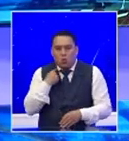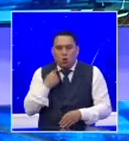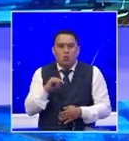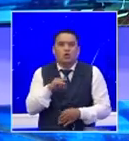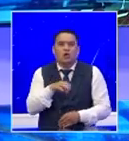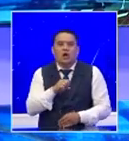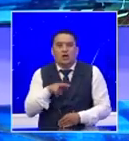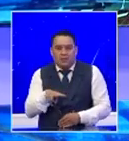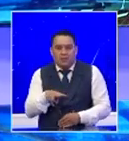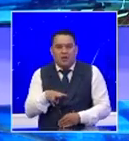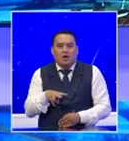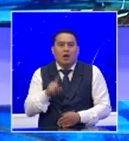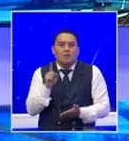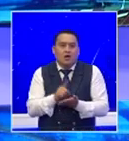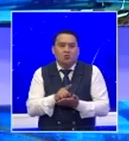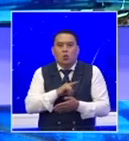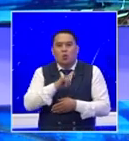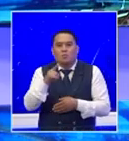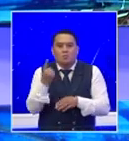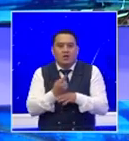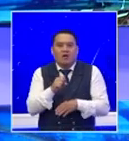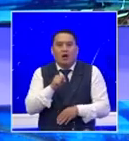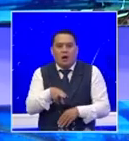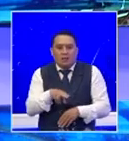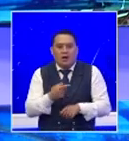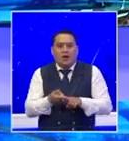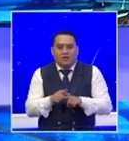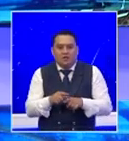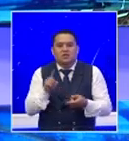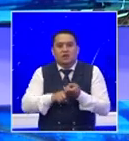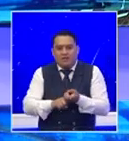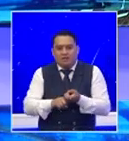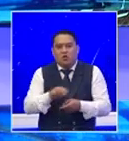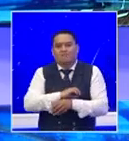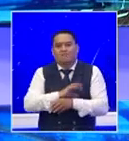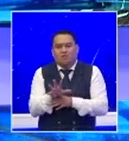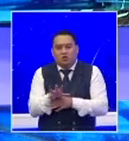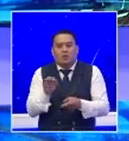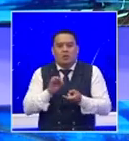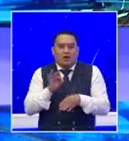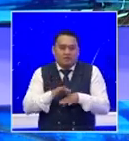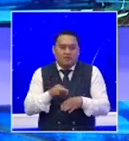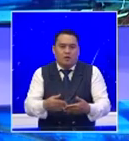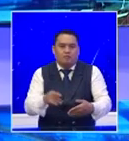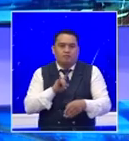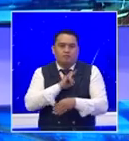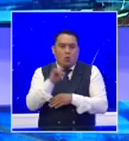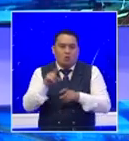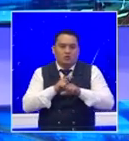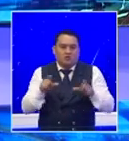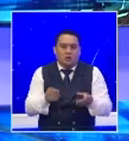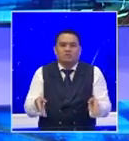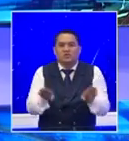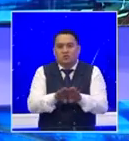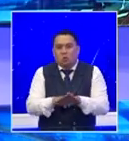и Ушаралом. Он должен был лететь еще 1 апреля. Однако из-за пандемии коронавируса аэропорт приостановил прием воздушных